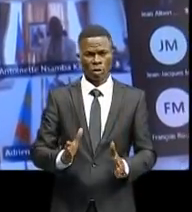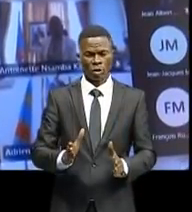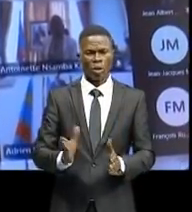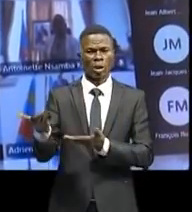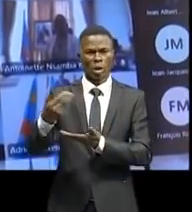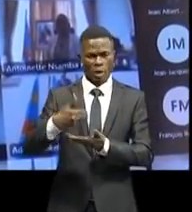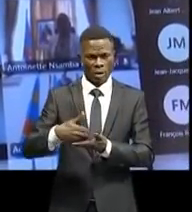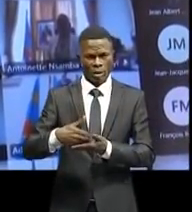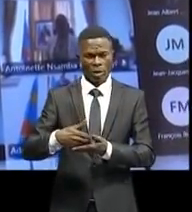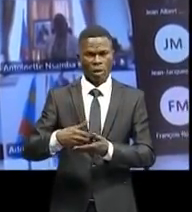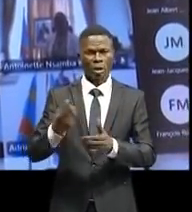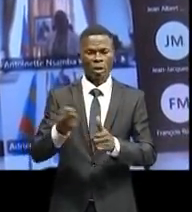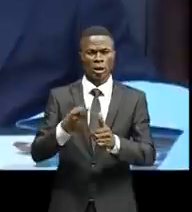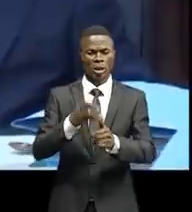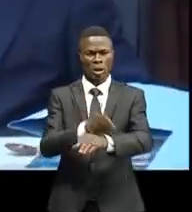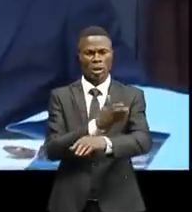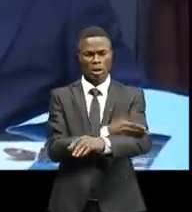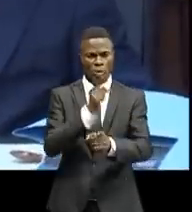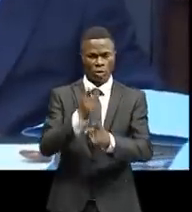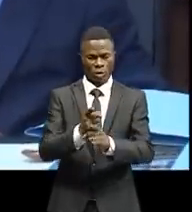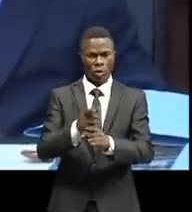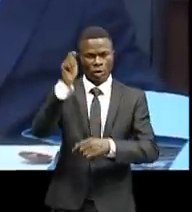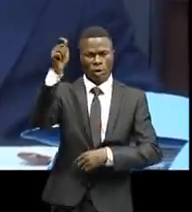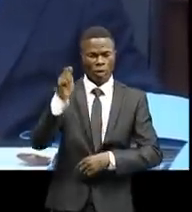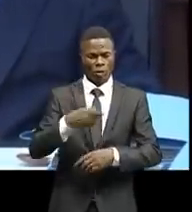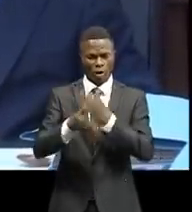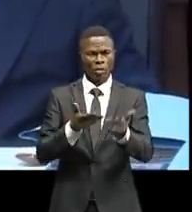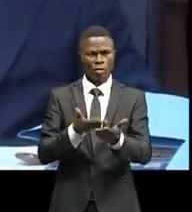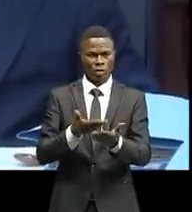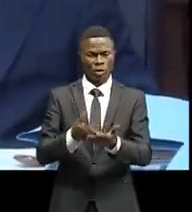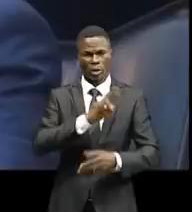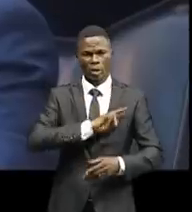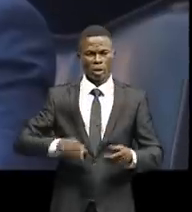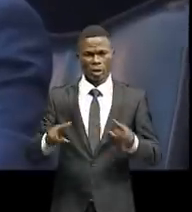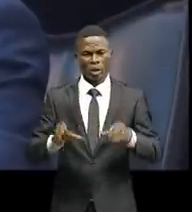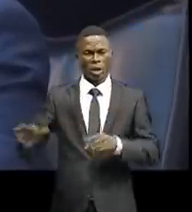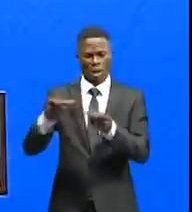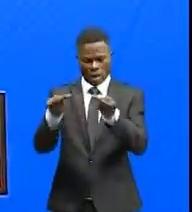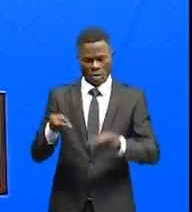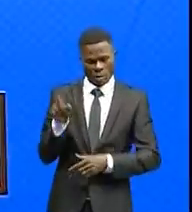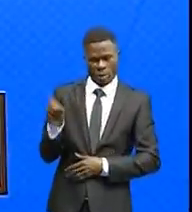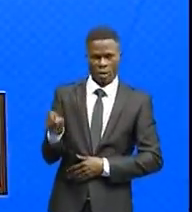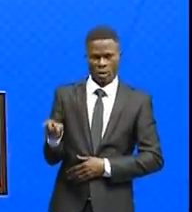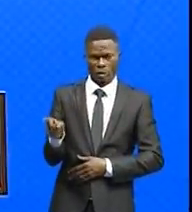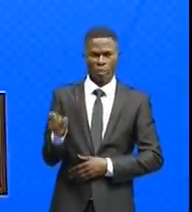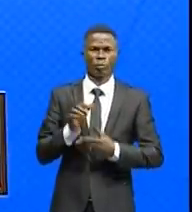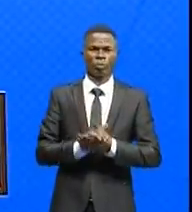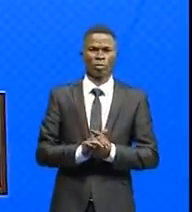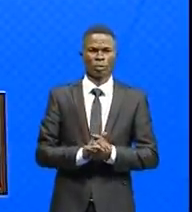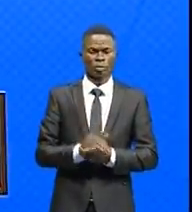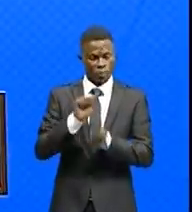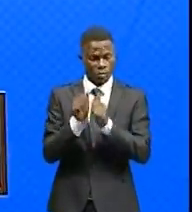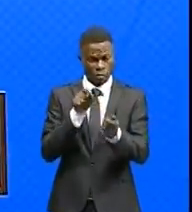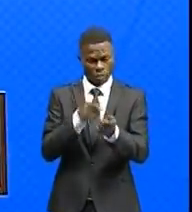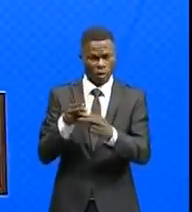révélant notamment les avancées qu'enregistrent nos forces armées de la République démocratique du Congo sur terrain. Toujours sur